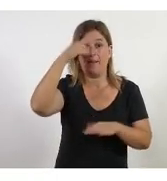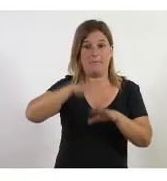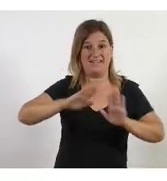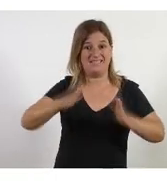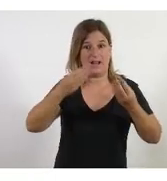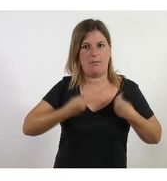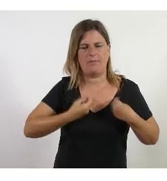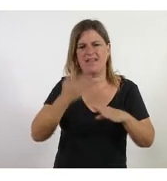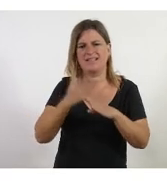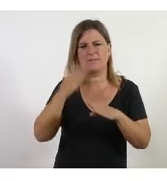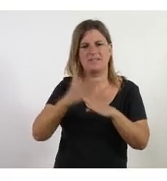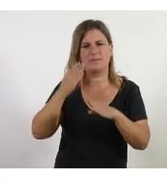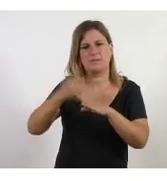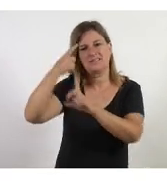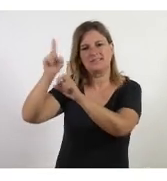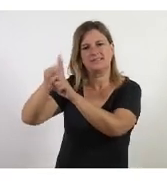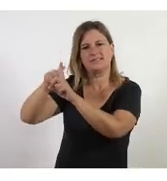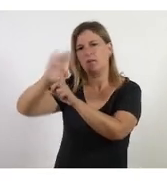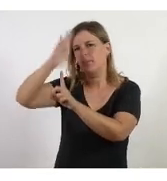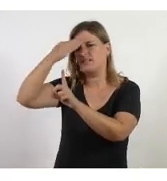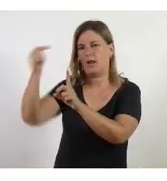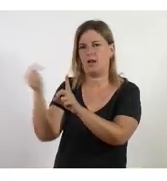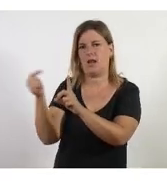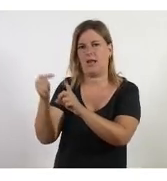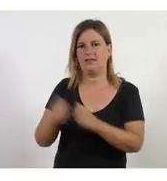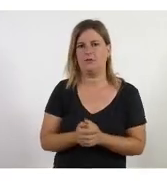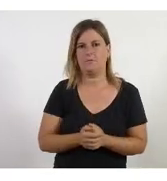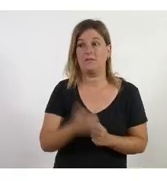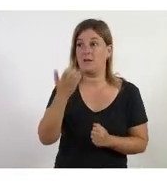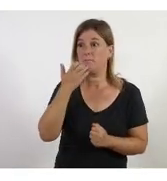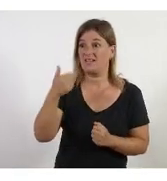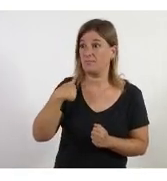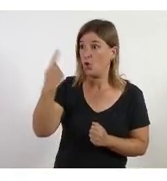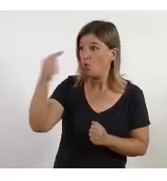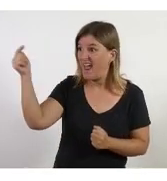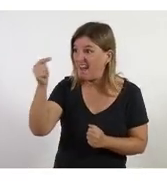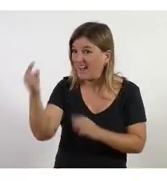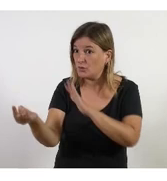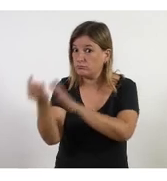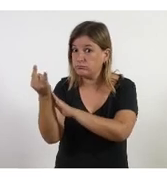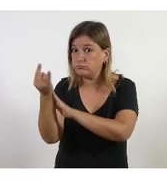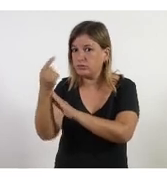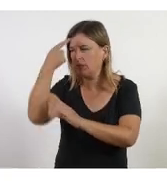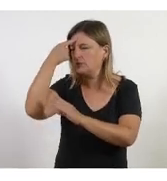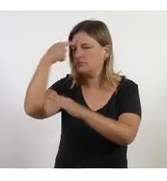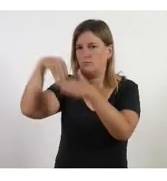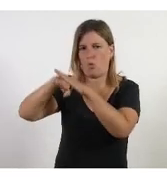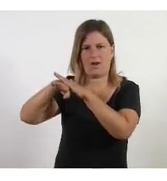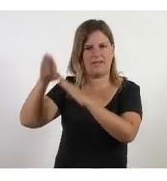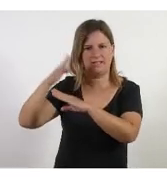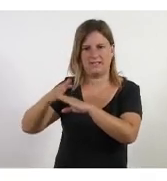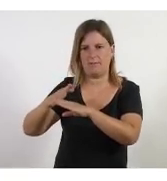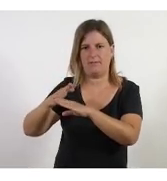sempre es fixa en les coses negatives. Quan jo tinc una experiència negativa, automàticament l'arxivo l'inconscient.